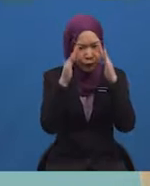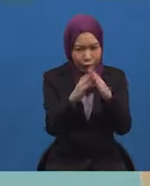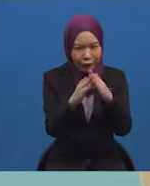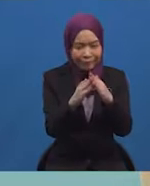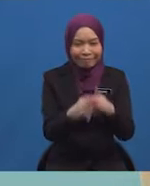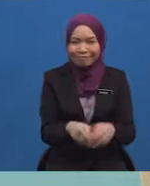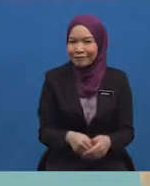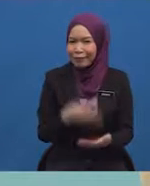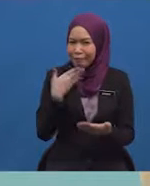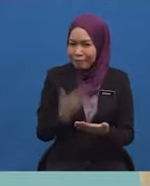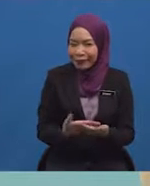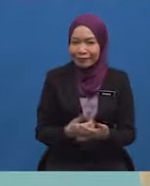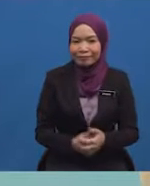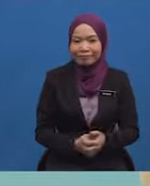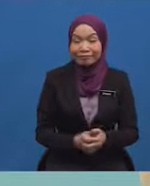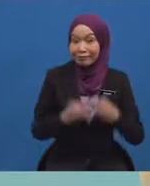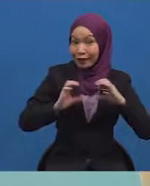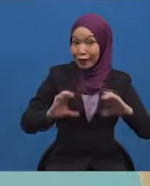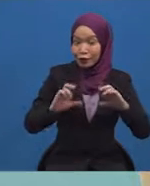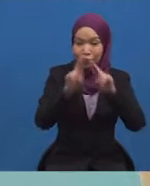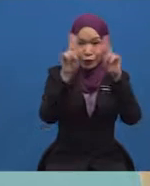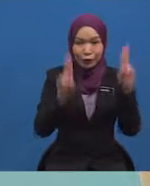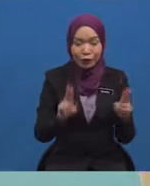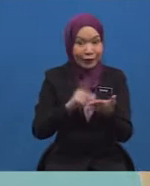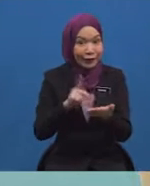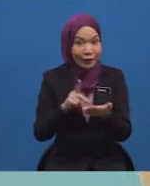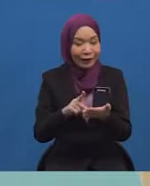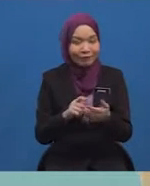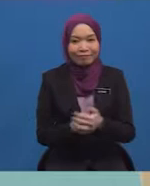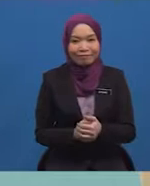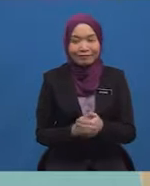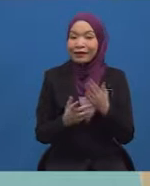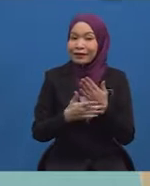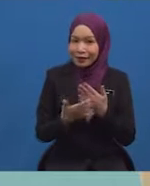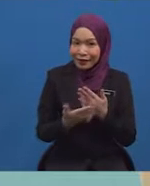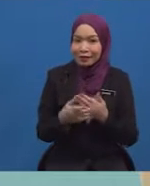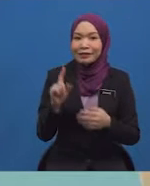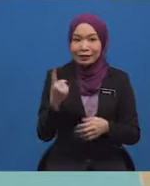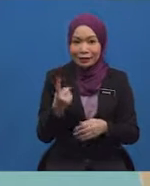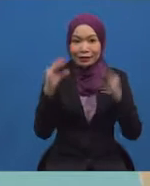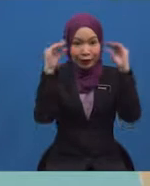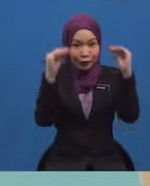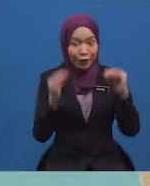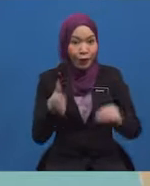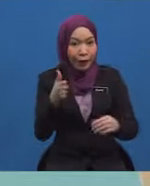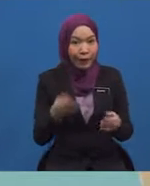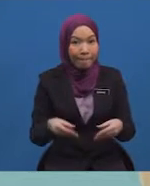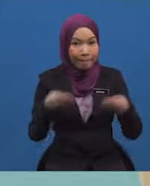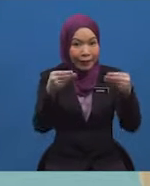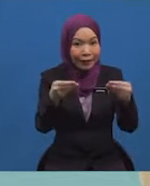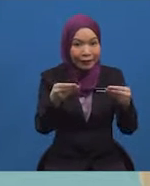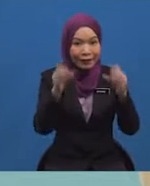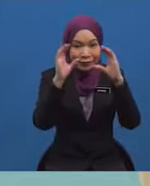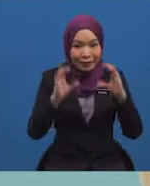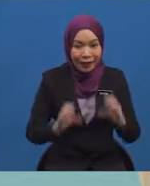Apa kata kita cuba uji pengiraan pula? Senang saja. Cikgu akan bagi formulanya sekali